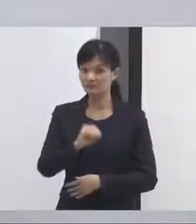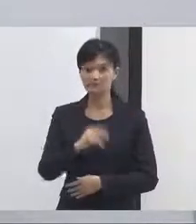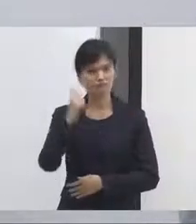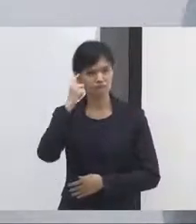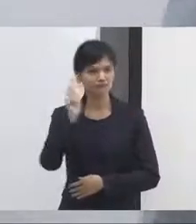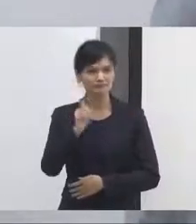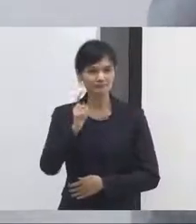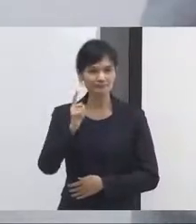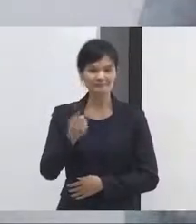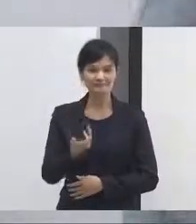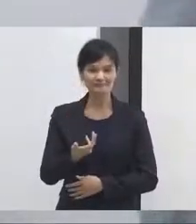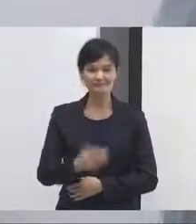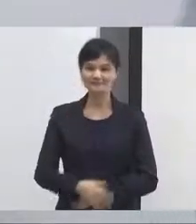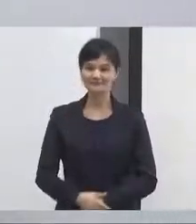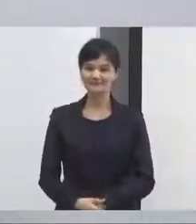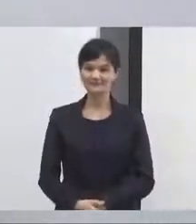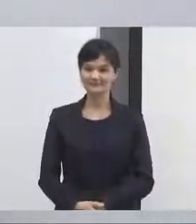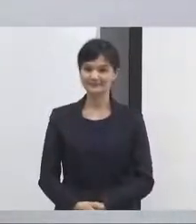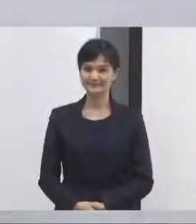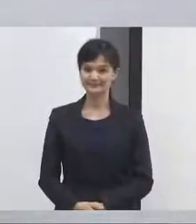有？